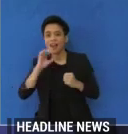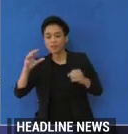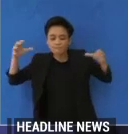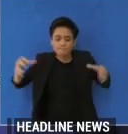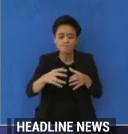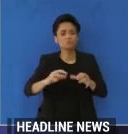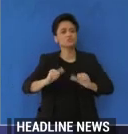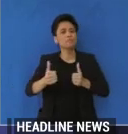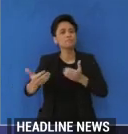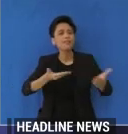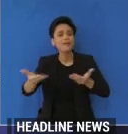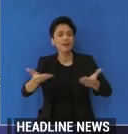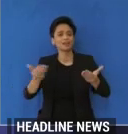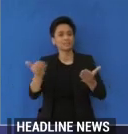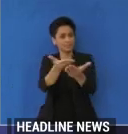yang melakukan